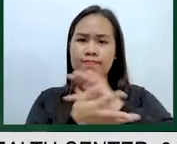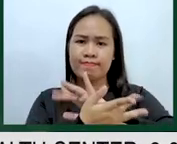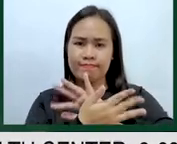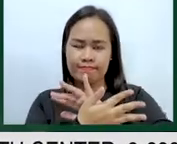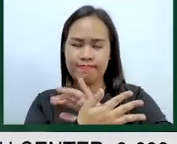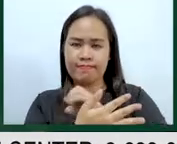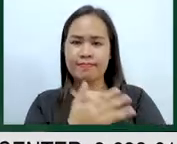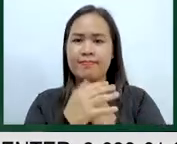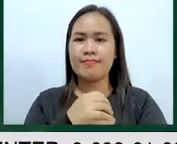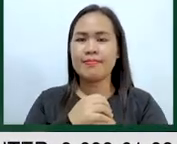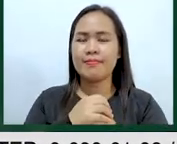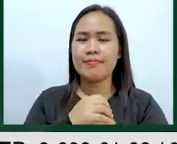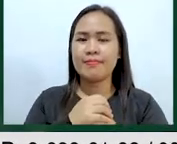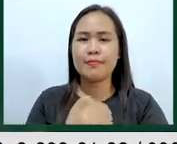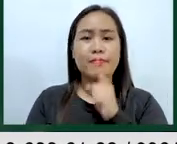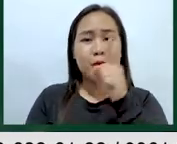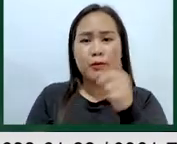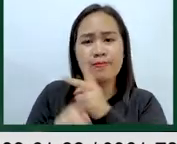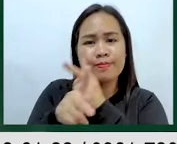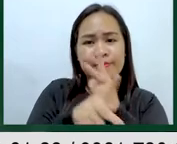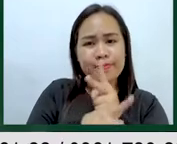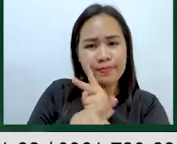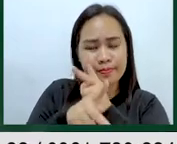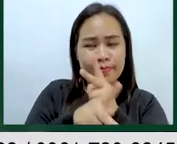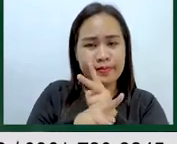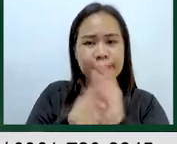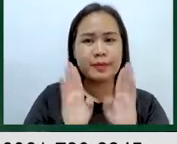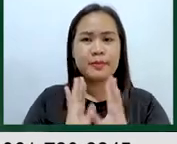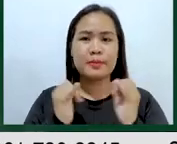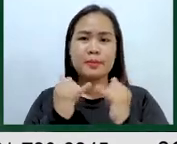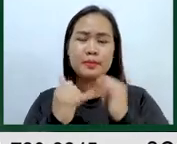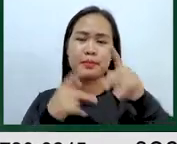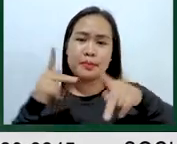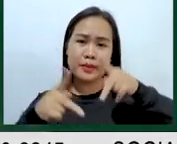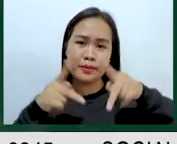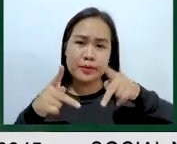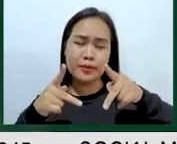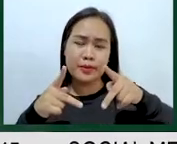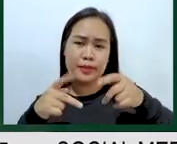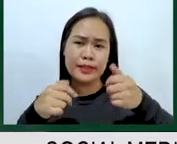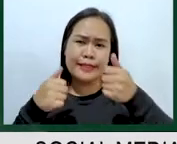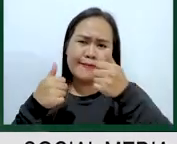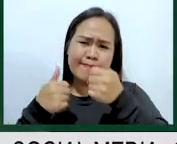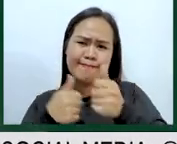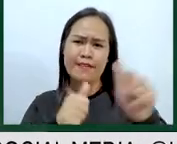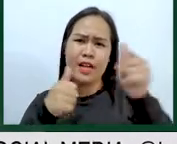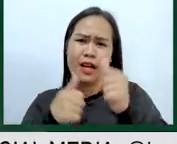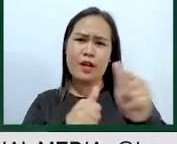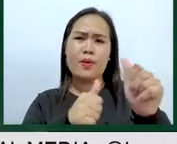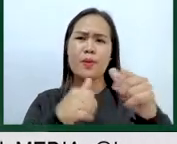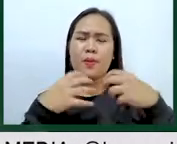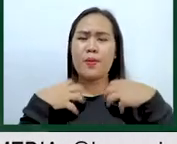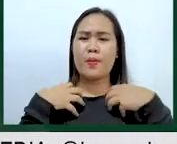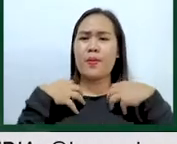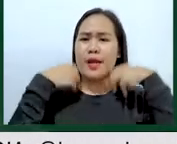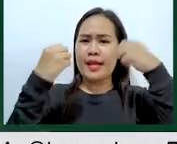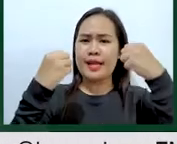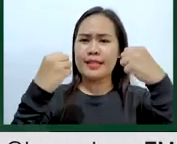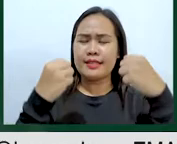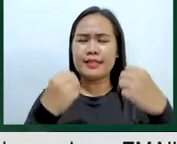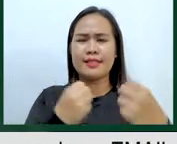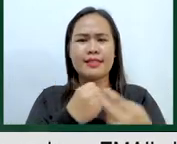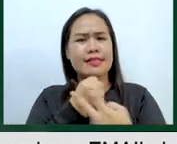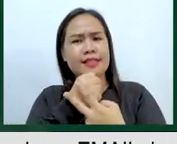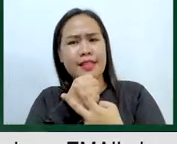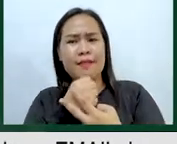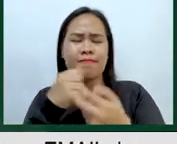pandemyang ito. And of course, mag-iingat po tayo lagi mga kabarangay, no? Follow the healthy the health protocols, no? The